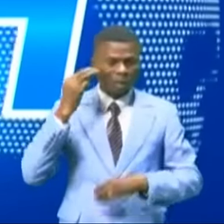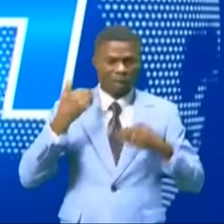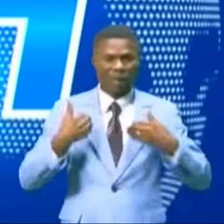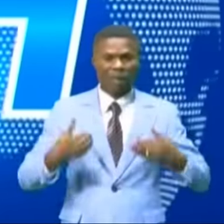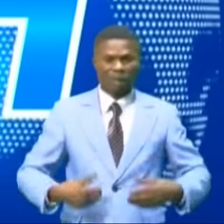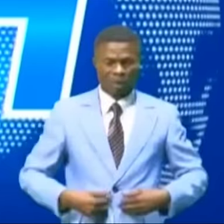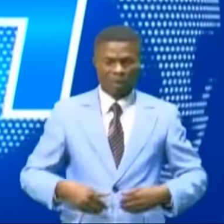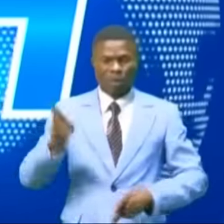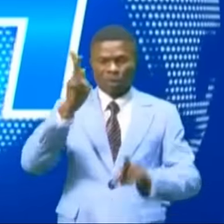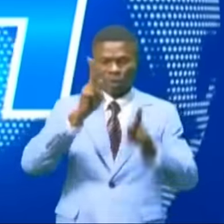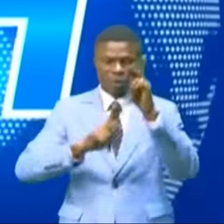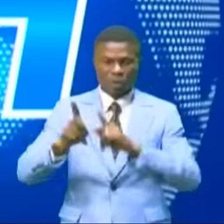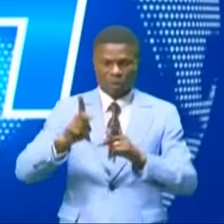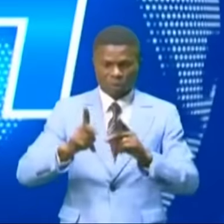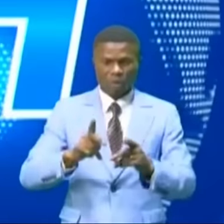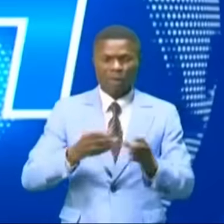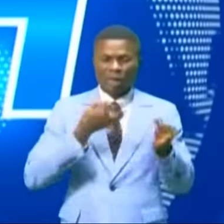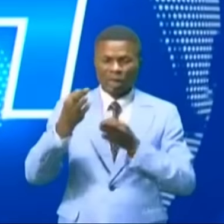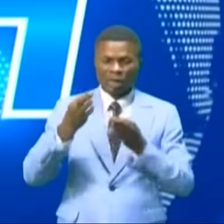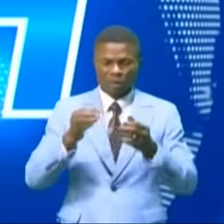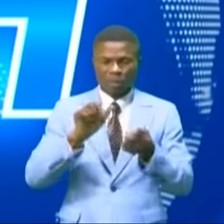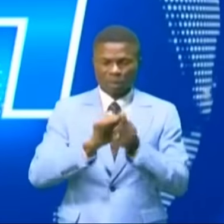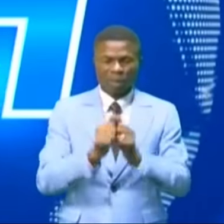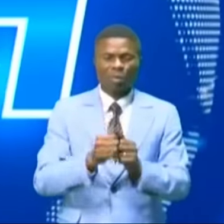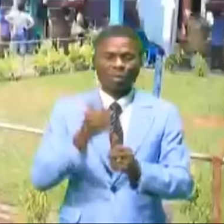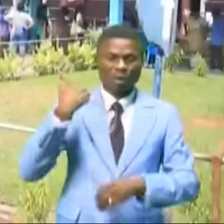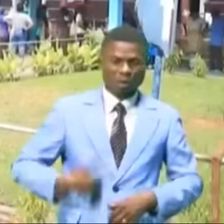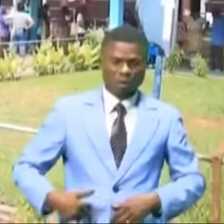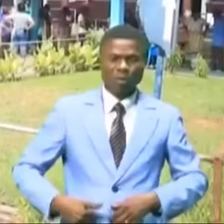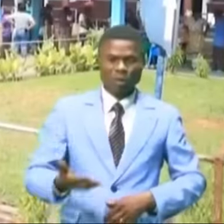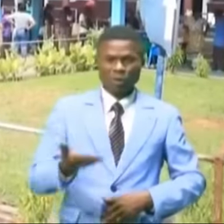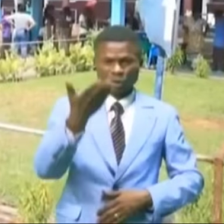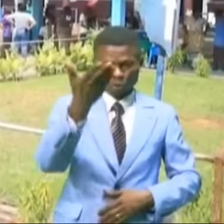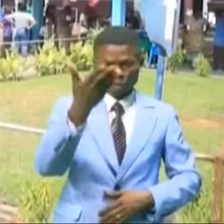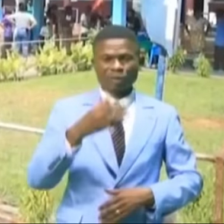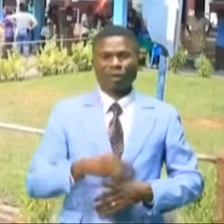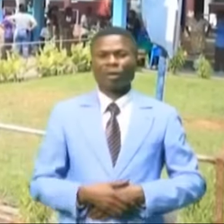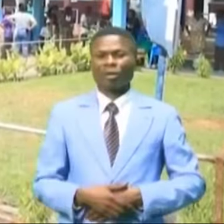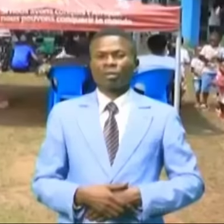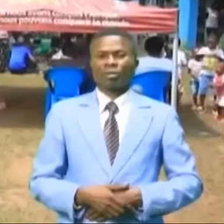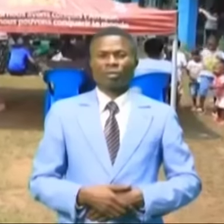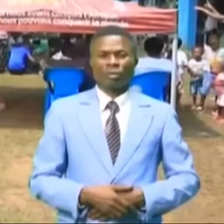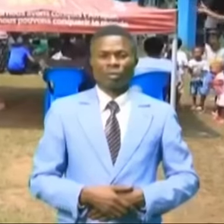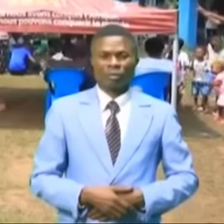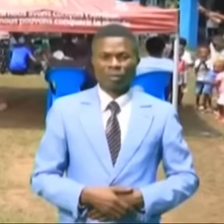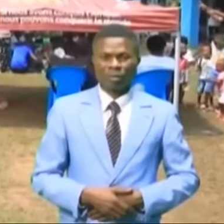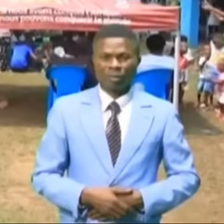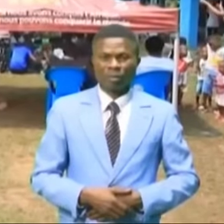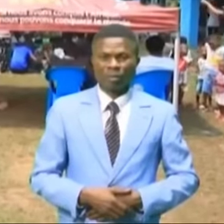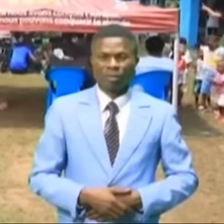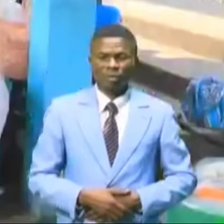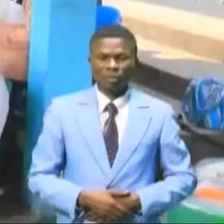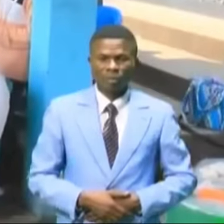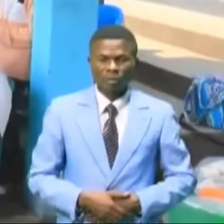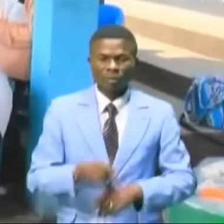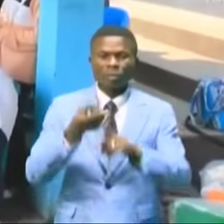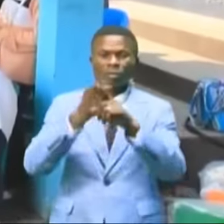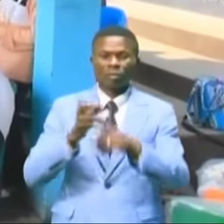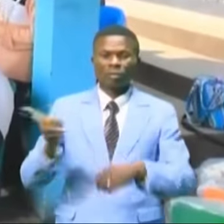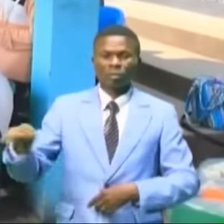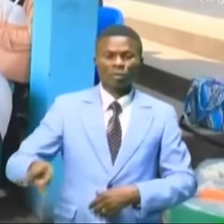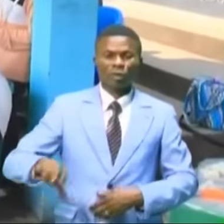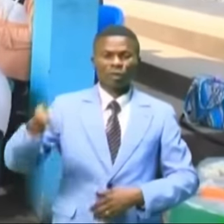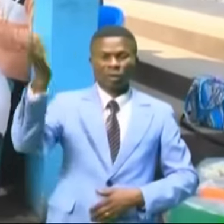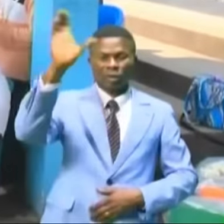Santé publique. Grâce Maosso nous en donne les détails. 105 patients au total, venus des provinces du Congo